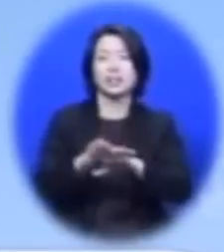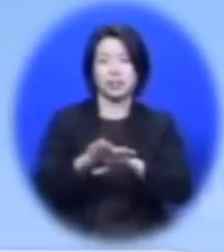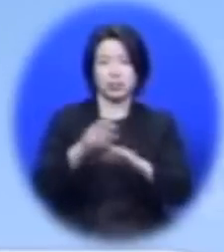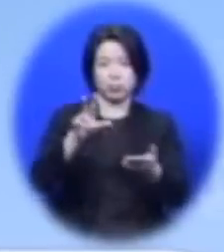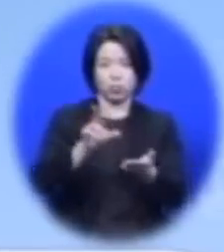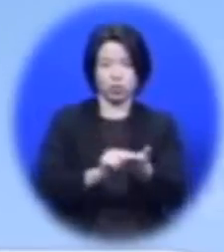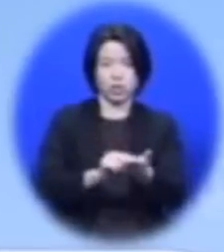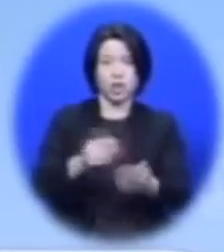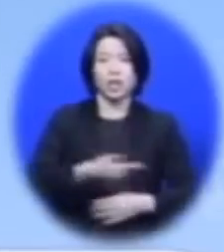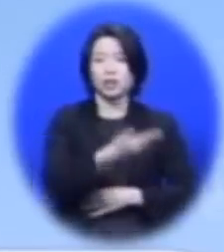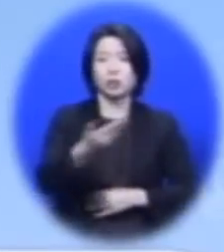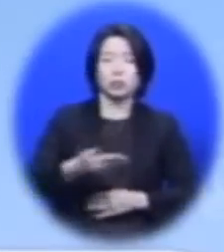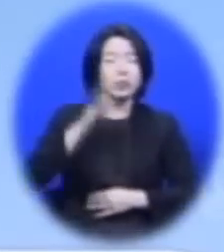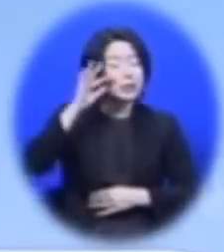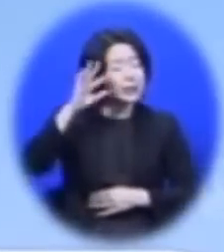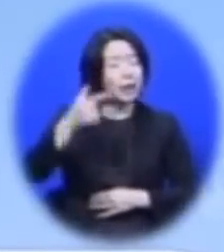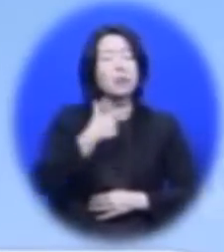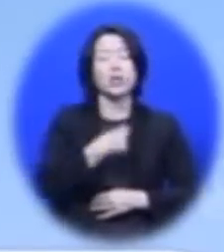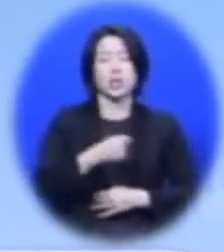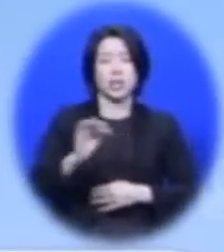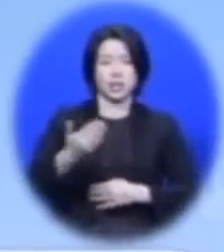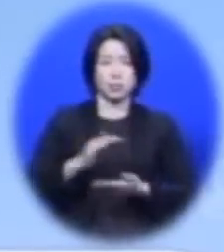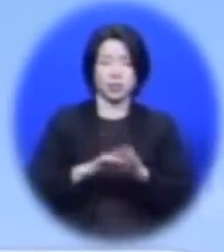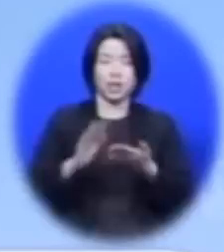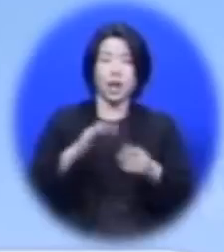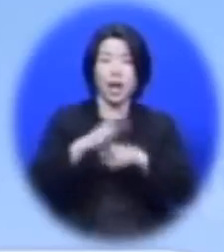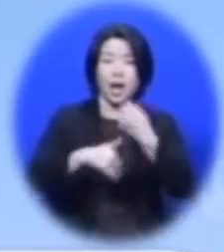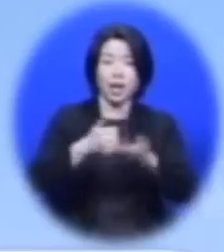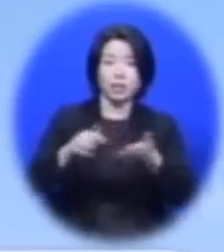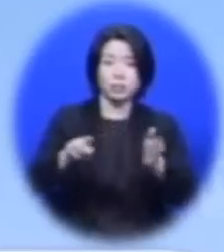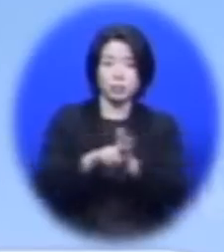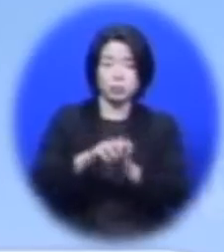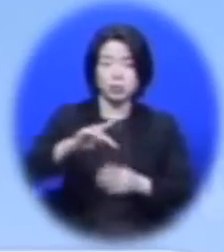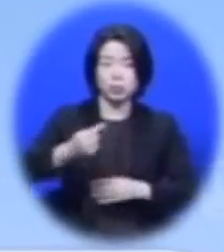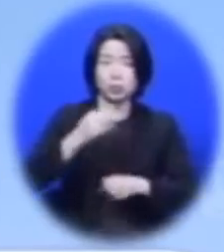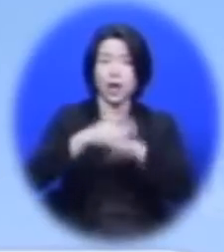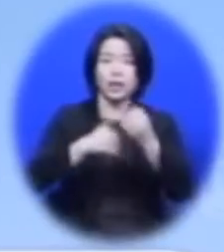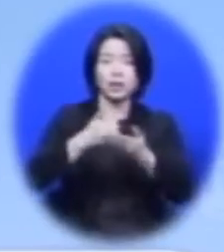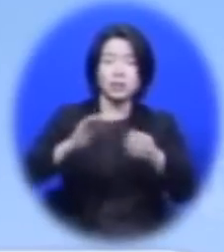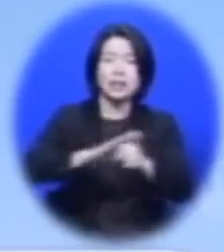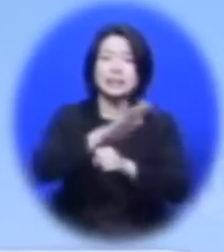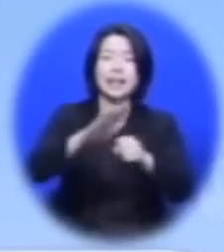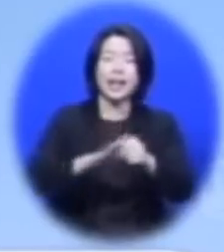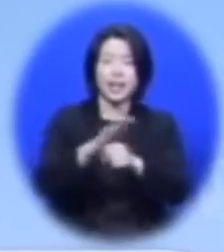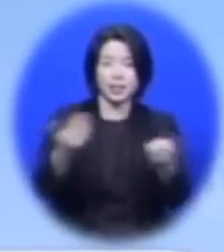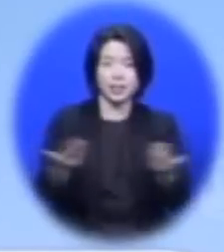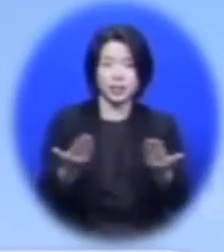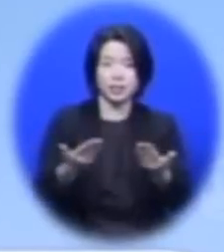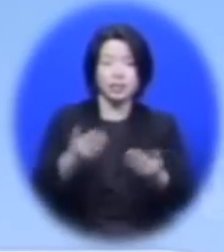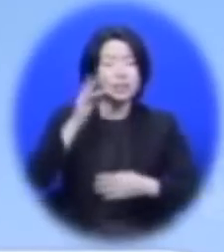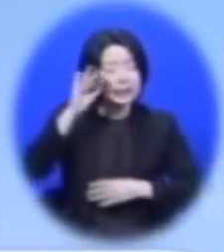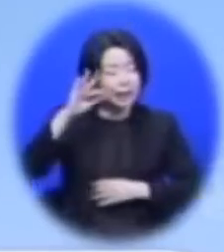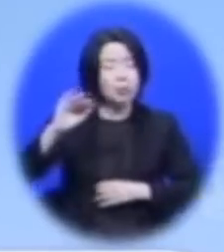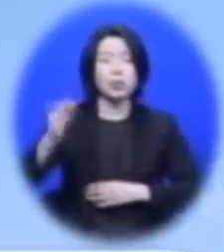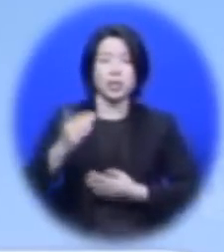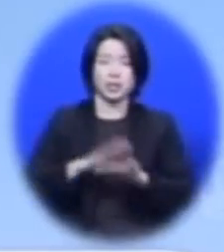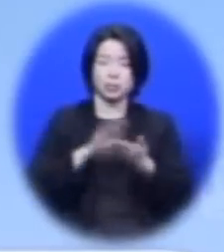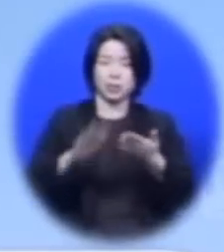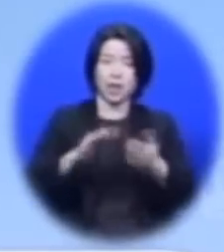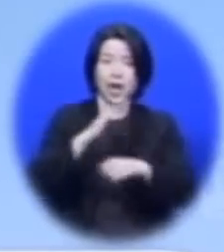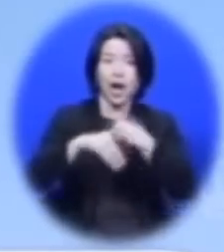여러분, 사모하셔야 됩니다. 하나님을 믿어도 하나님을 사랑하는 일을 사모하셔야 돼요. 하나님을